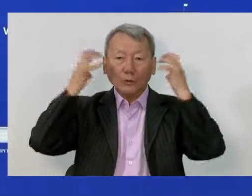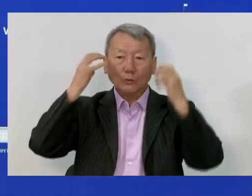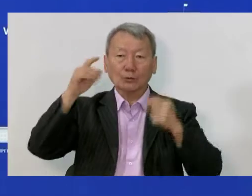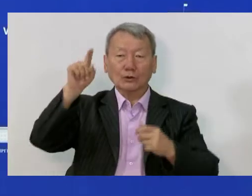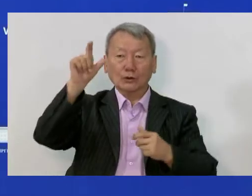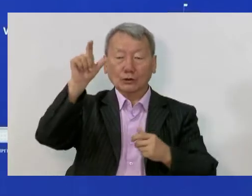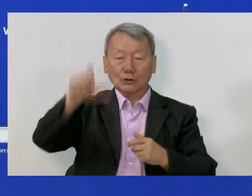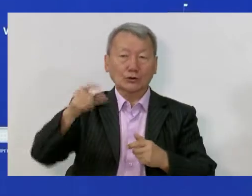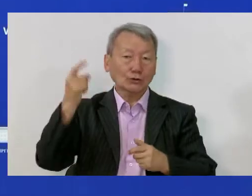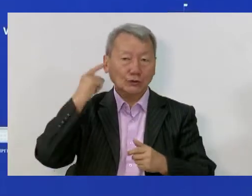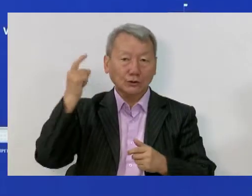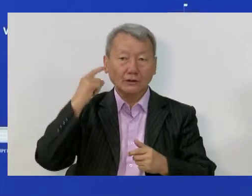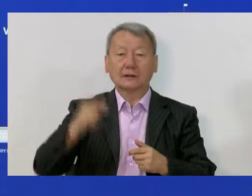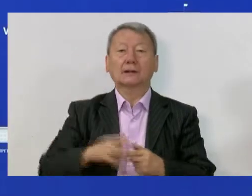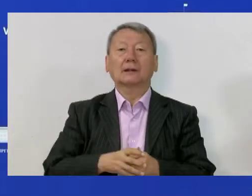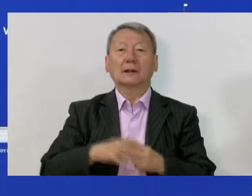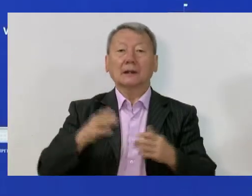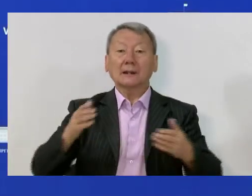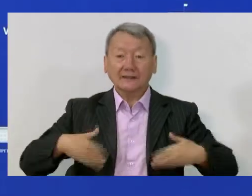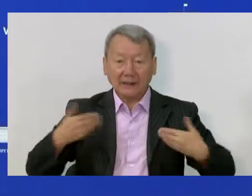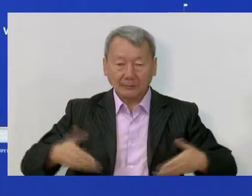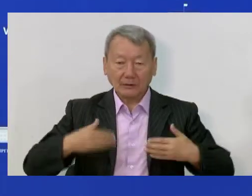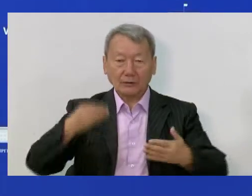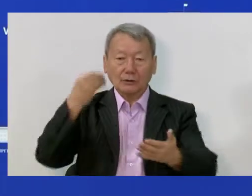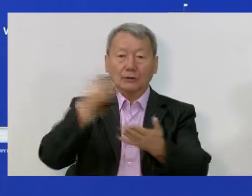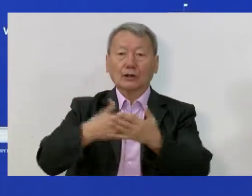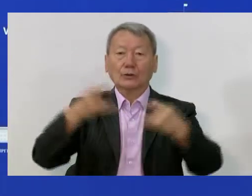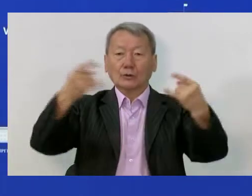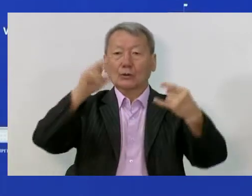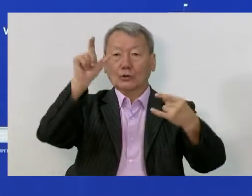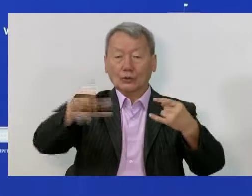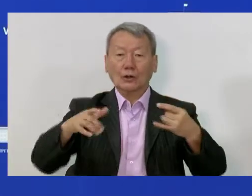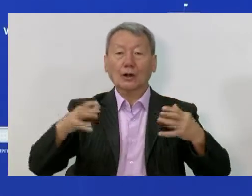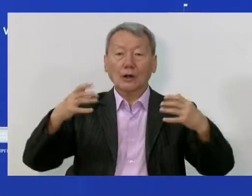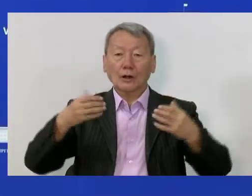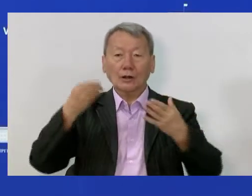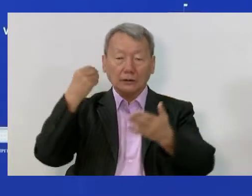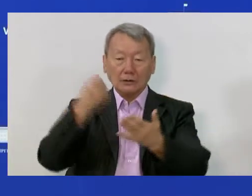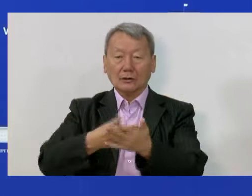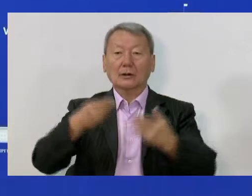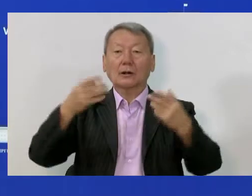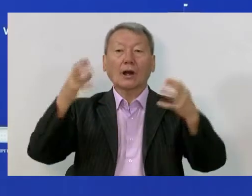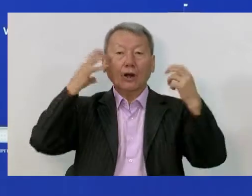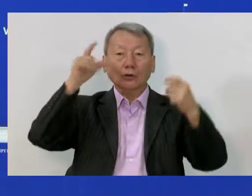ұшын